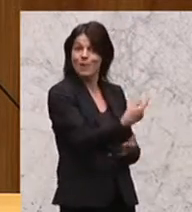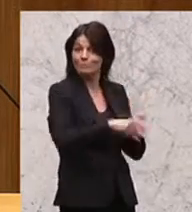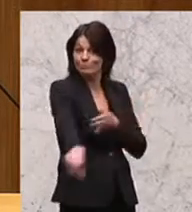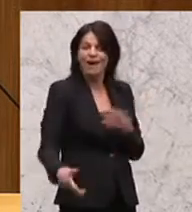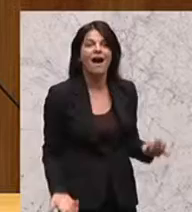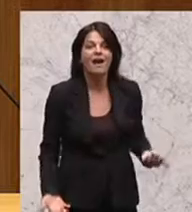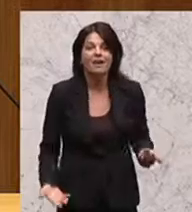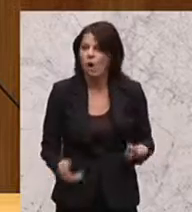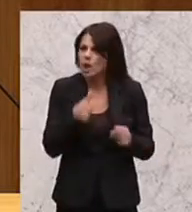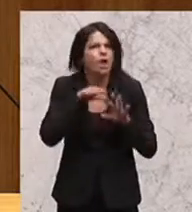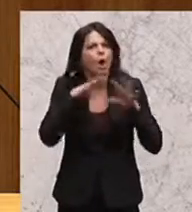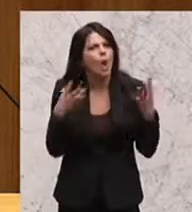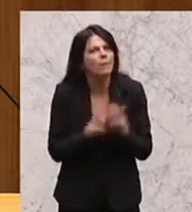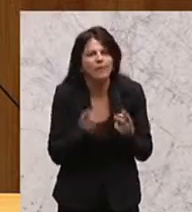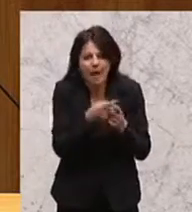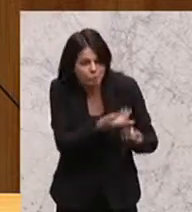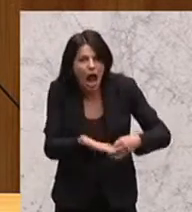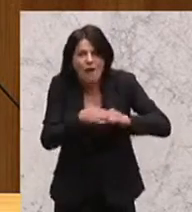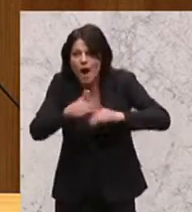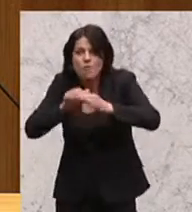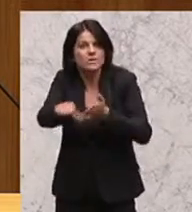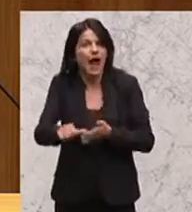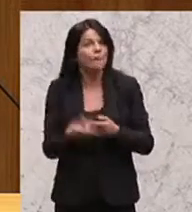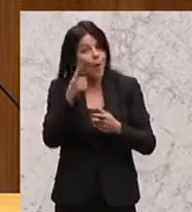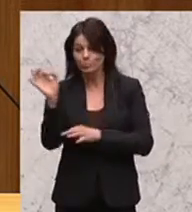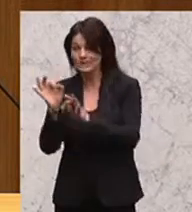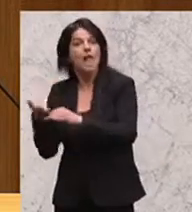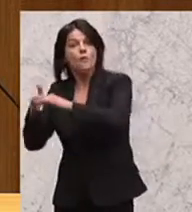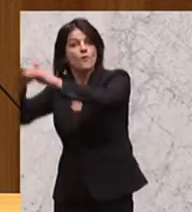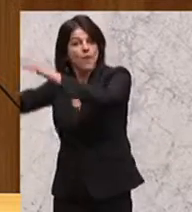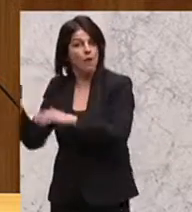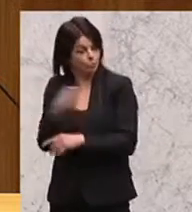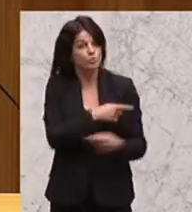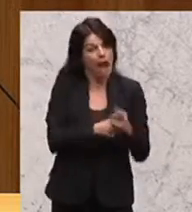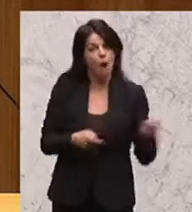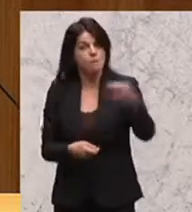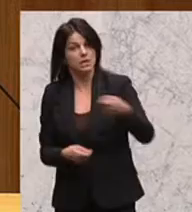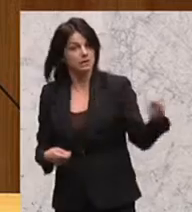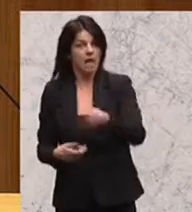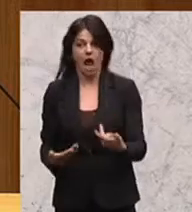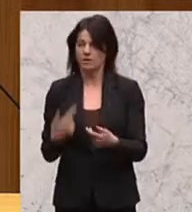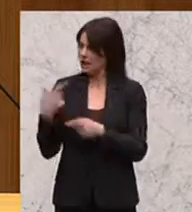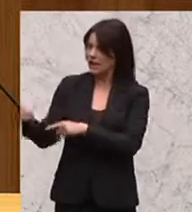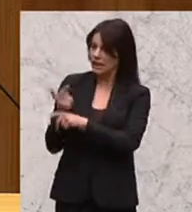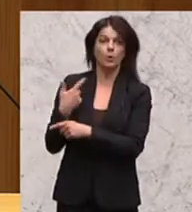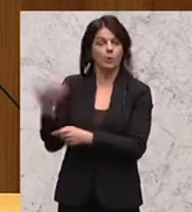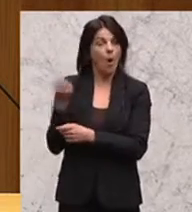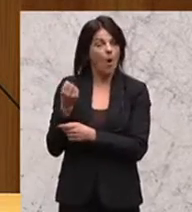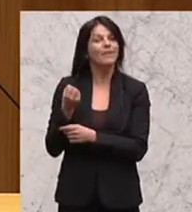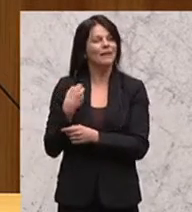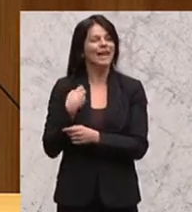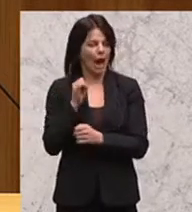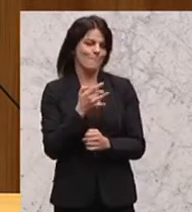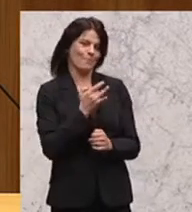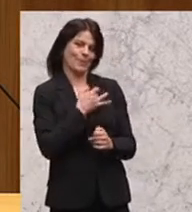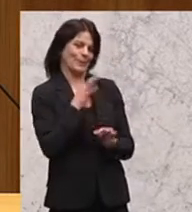Und nicht einmal im vollen Umfang, sondern noch mehr. Mit dem Zinseszins, der dann irgendwann zu zahlen ist, auf diesen Kredit, den man jetzt nimmt, um dem Bürger etwas